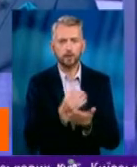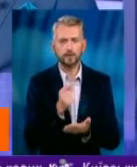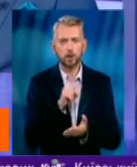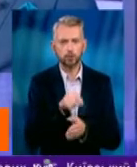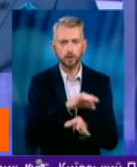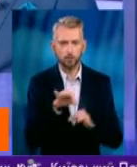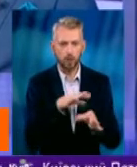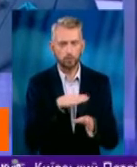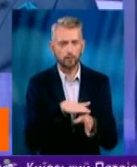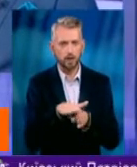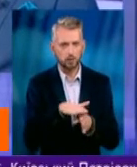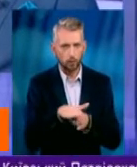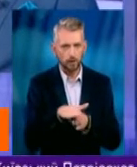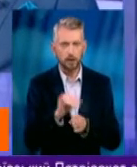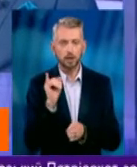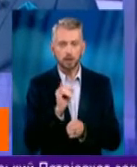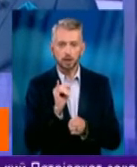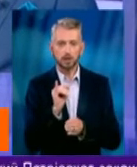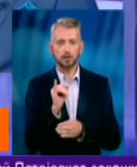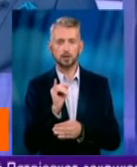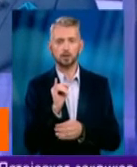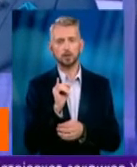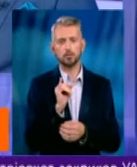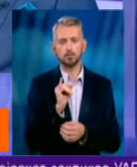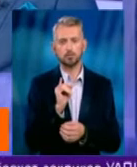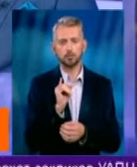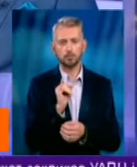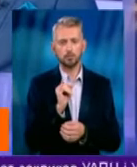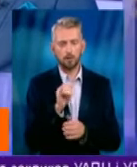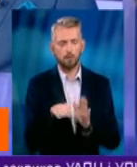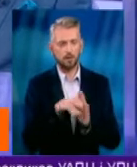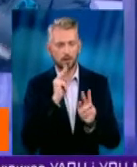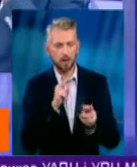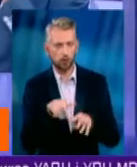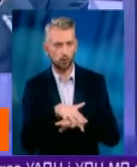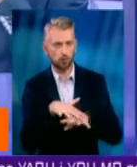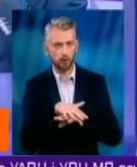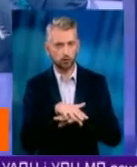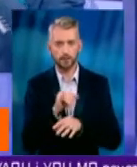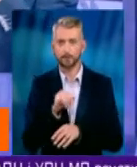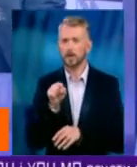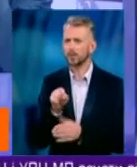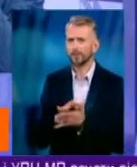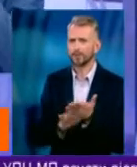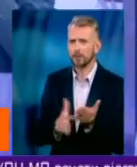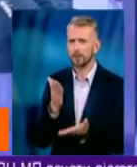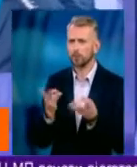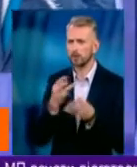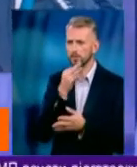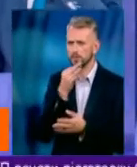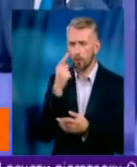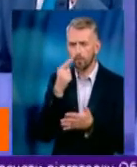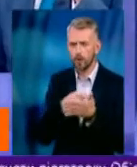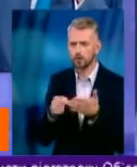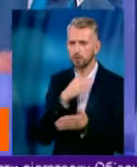був відповідним чином реалізований під, відповідно, наглядом громадськості. Ну і тут, даруйте, напевно, варто зауважити те, тому